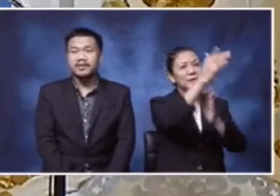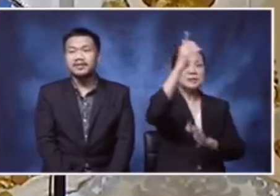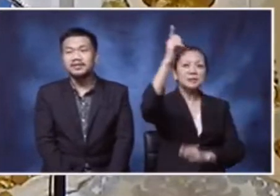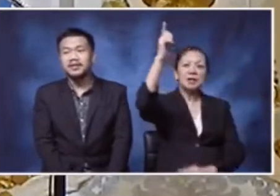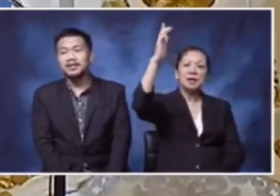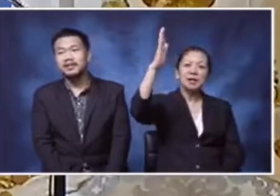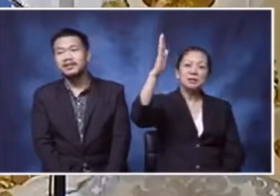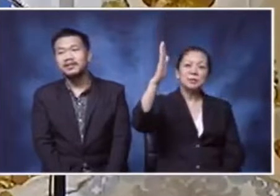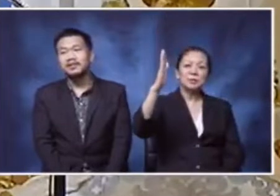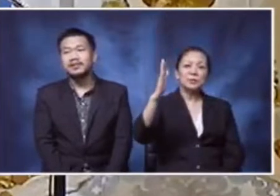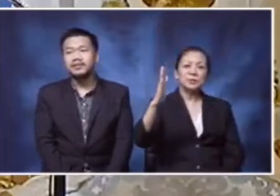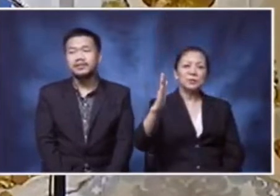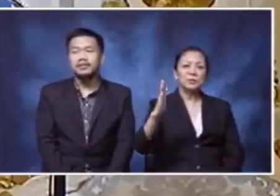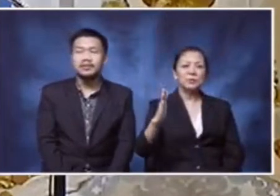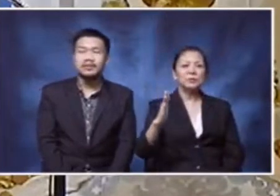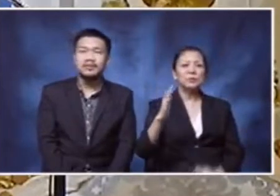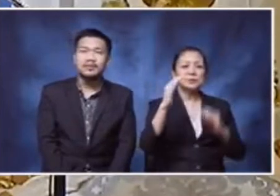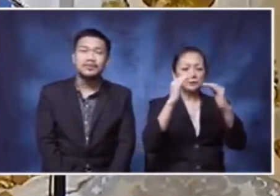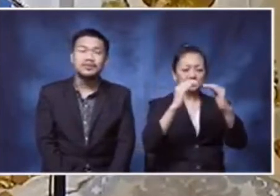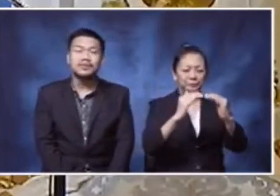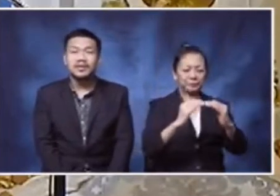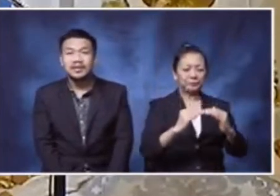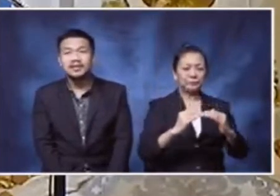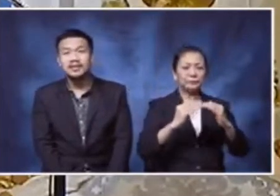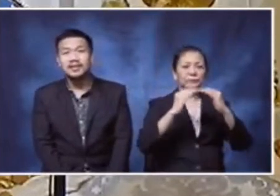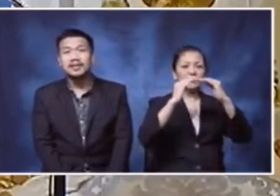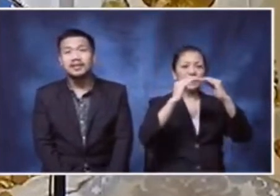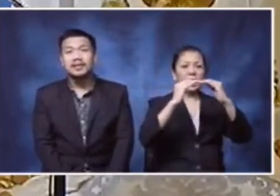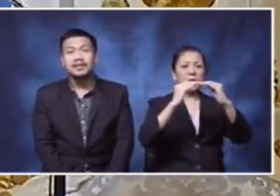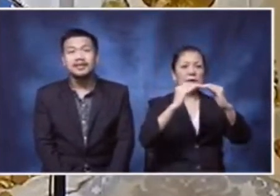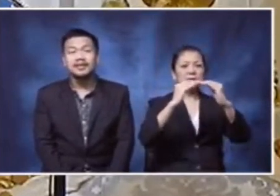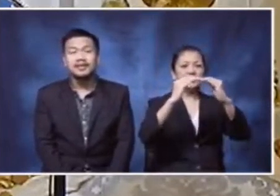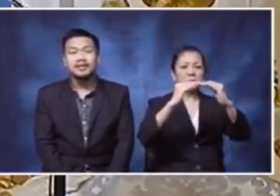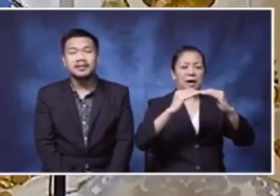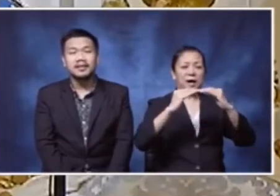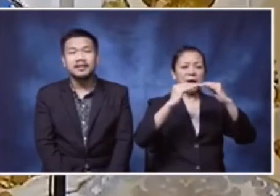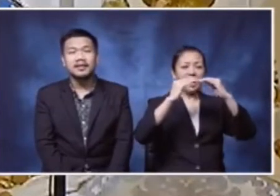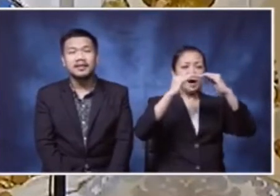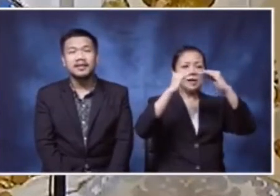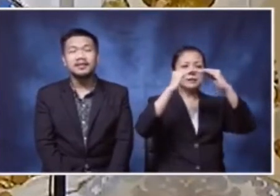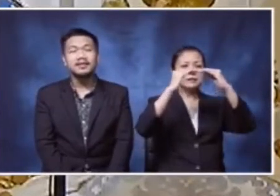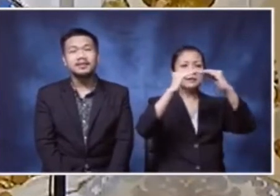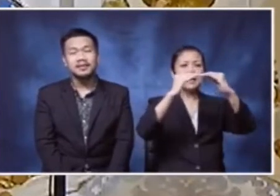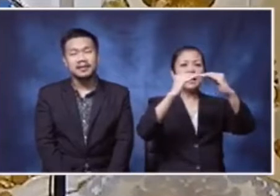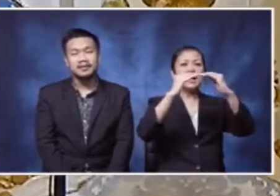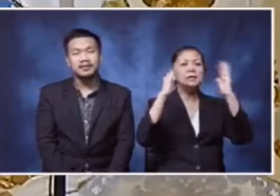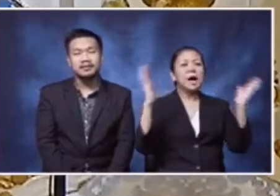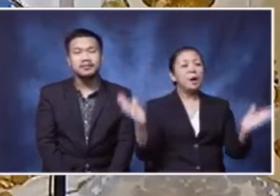mapuri sa Diyos, sa kain na